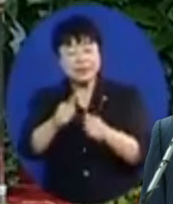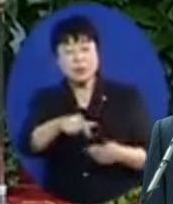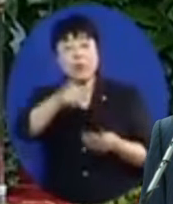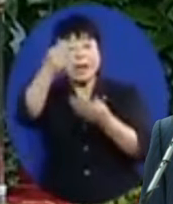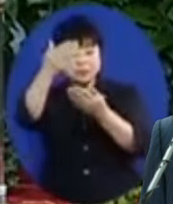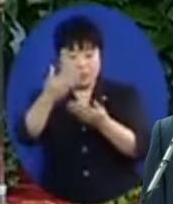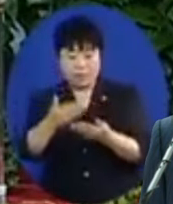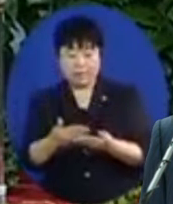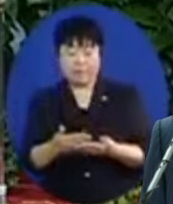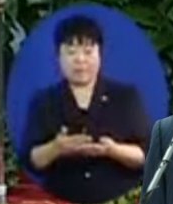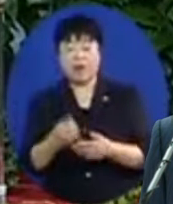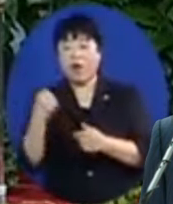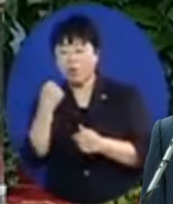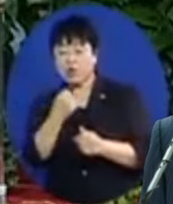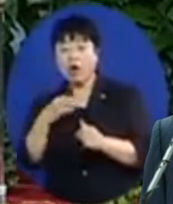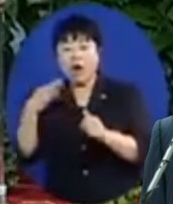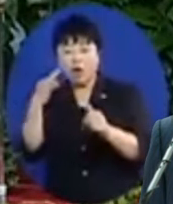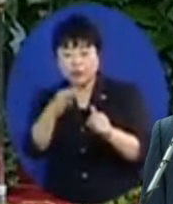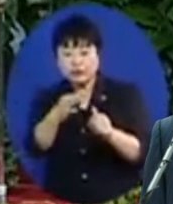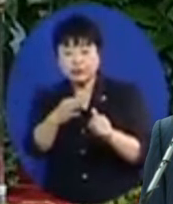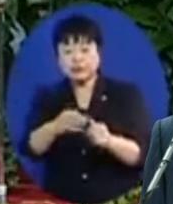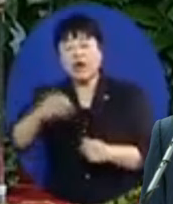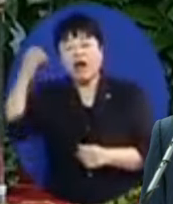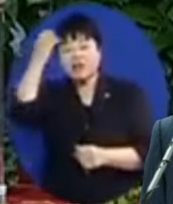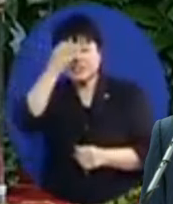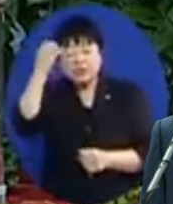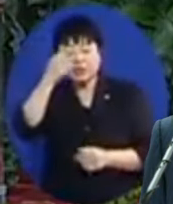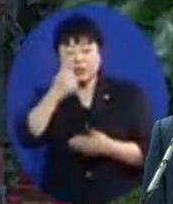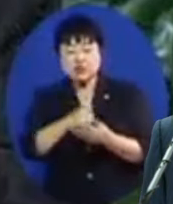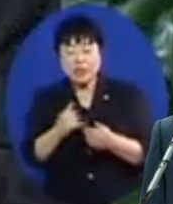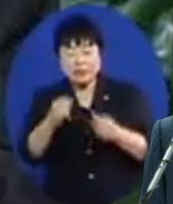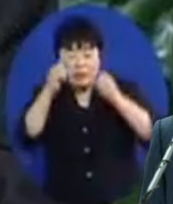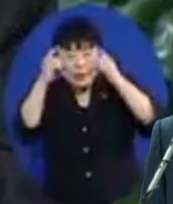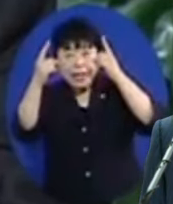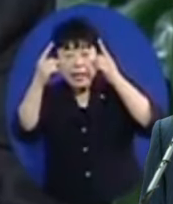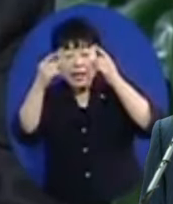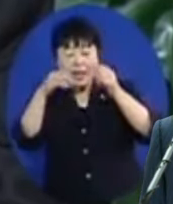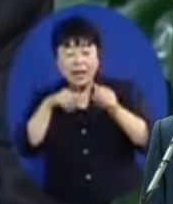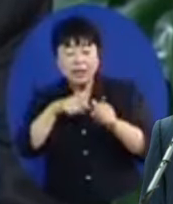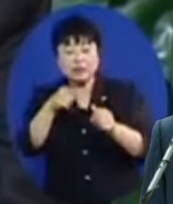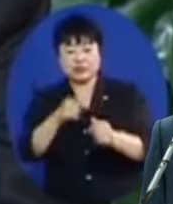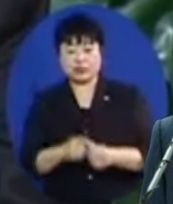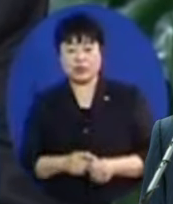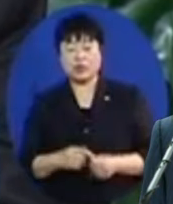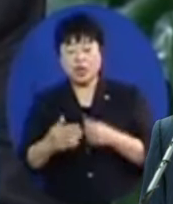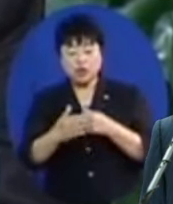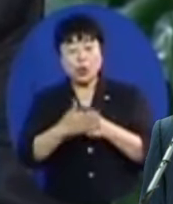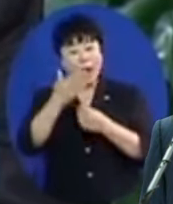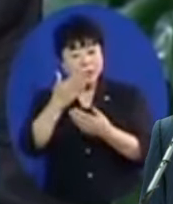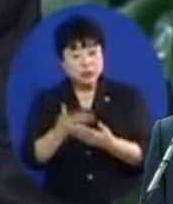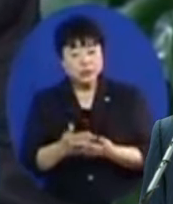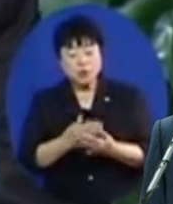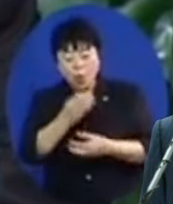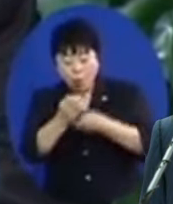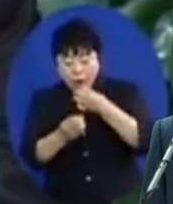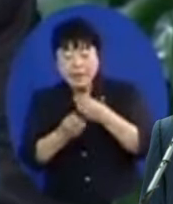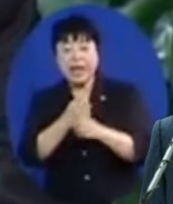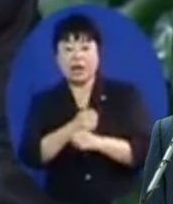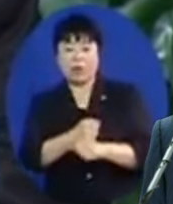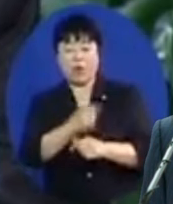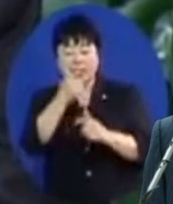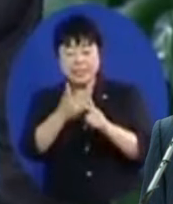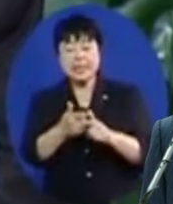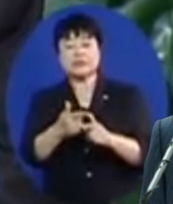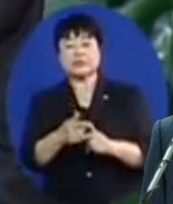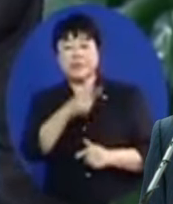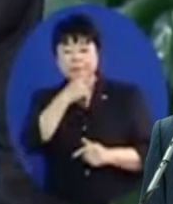택해서 불러서 성령으로 죄인인 것을 깨닫게 해주시고 우리를 도우사 회개하게 해주시고